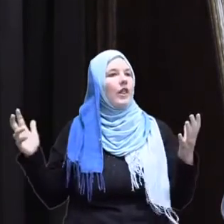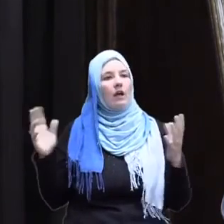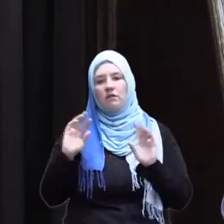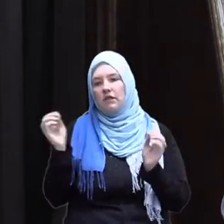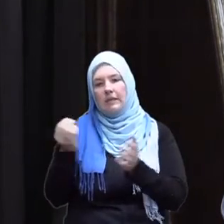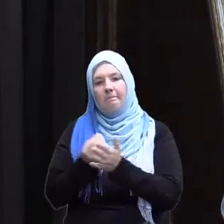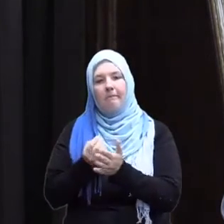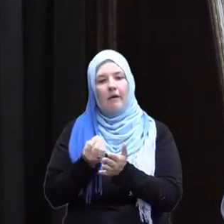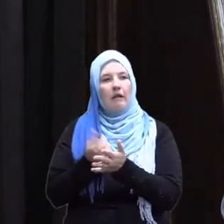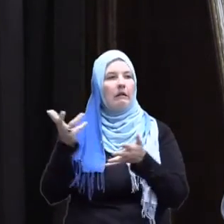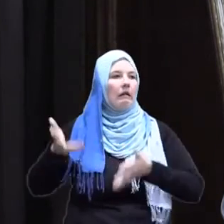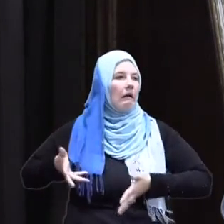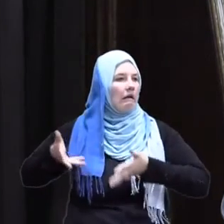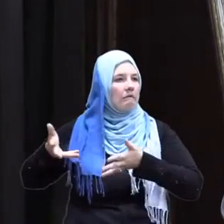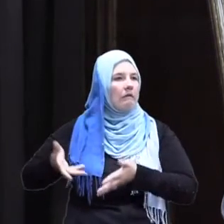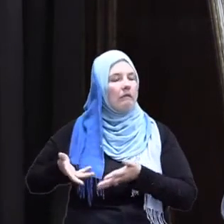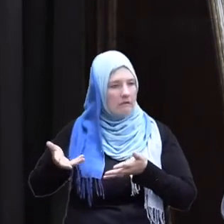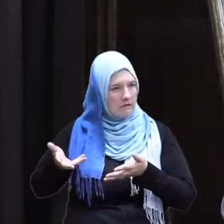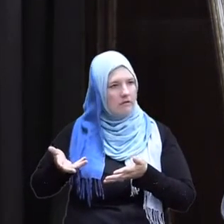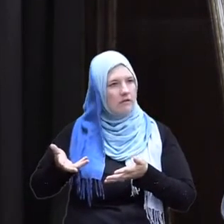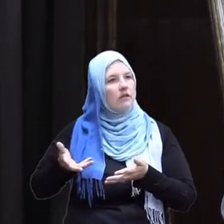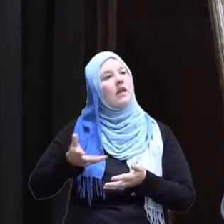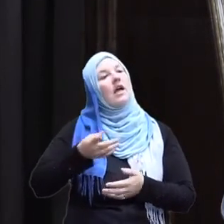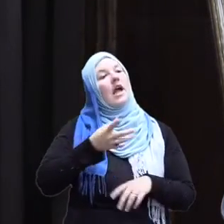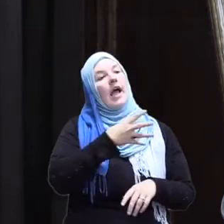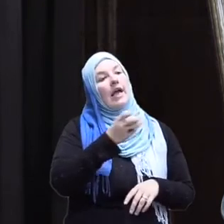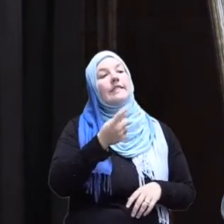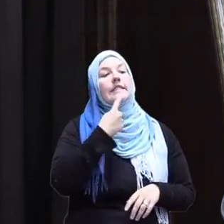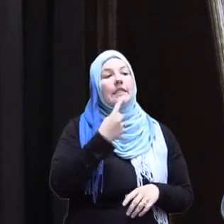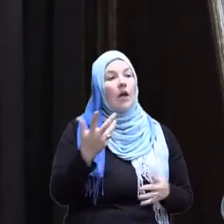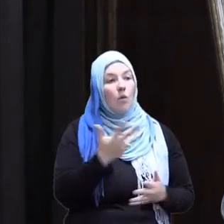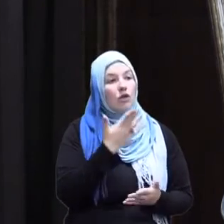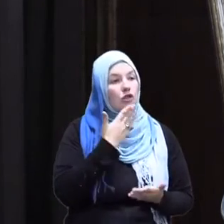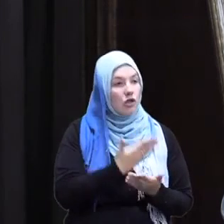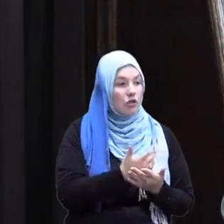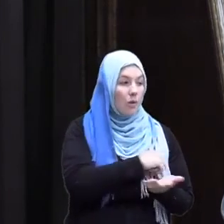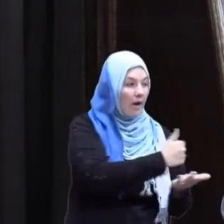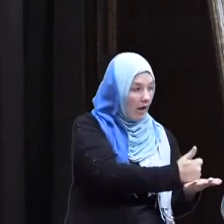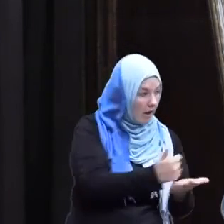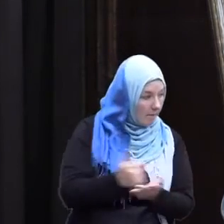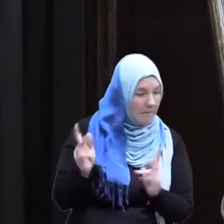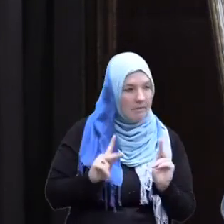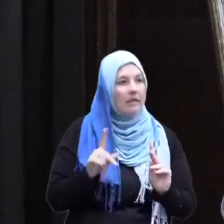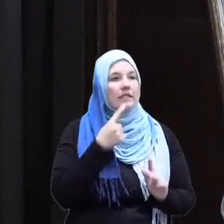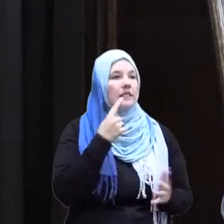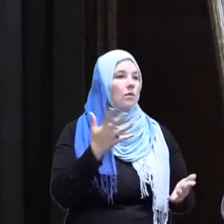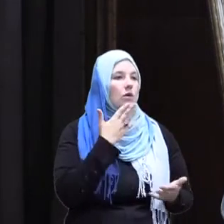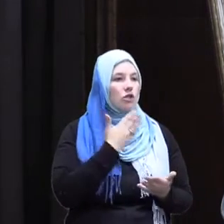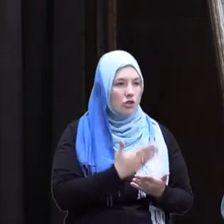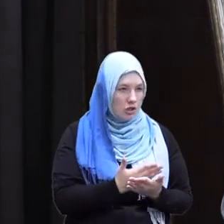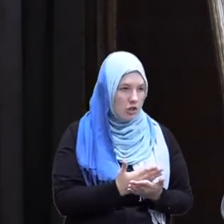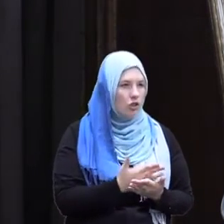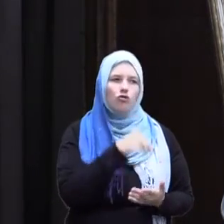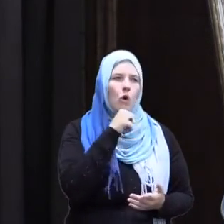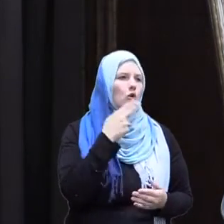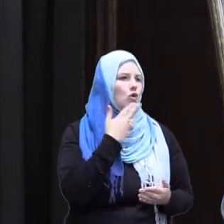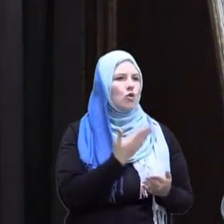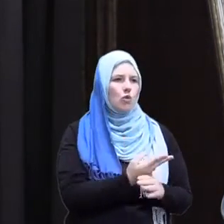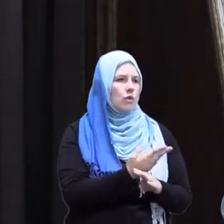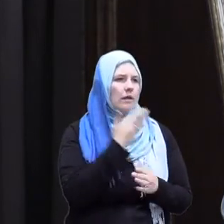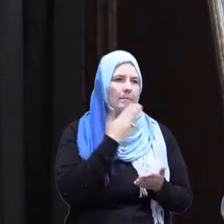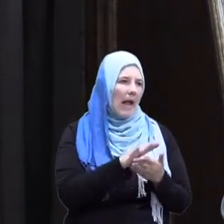لِلنَّاسِ حُسْنًا. And to say what is good to people. Don't use foul language.